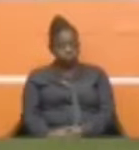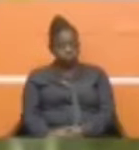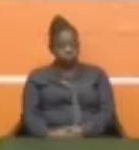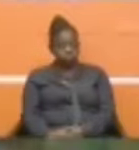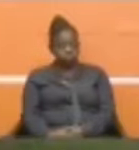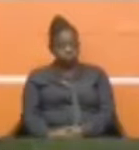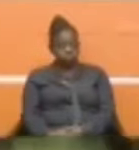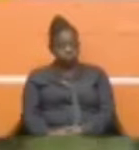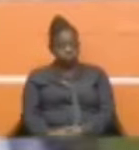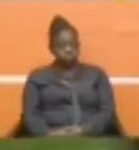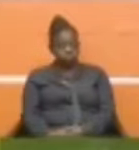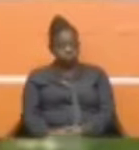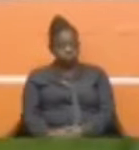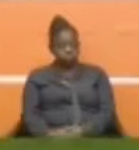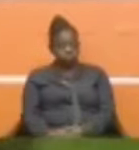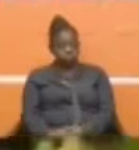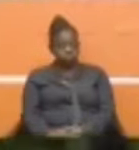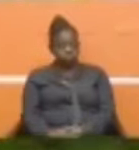Goodness me!